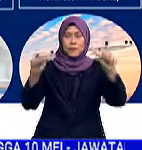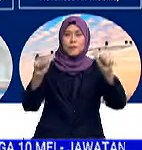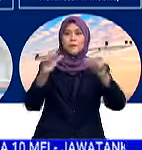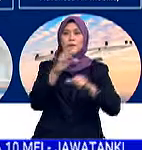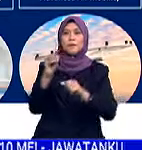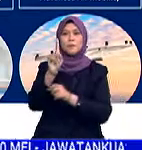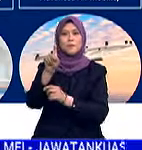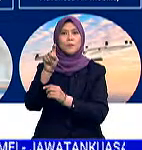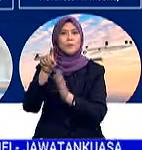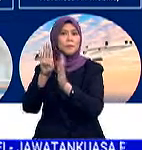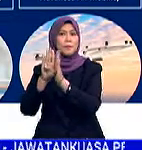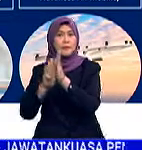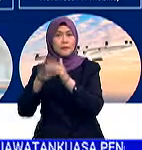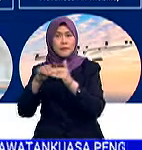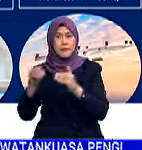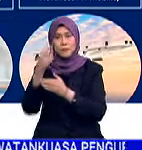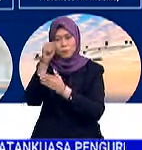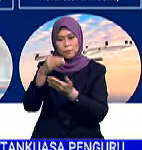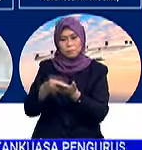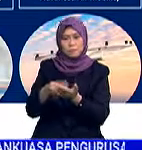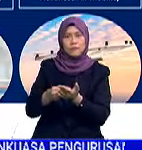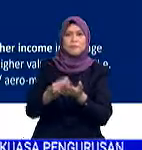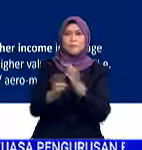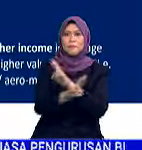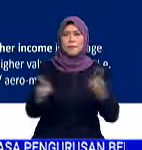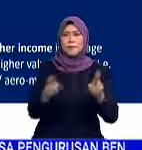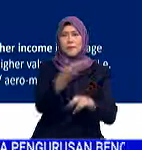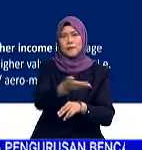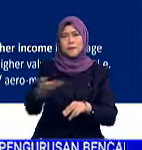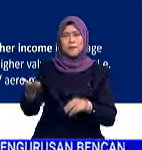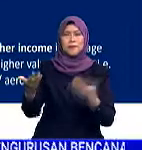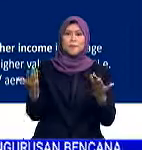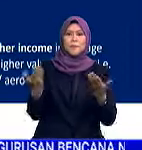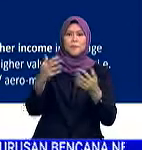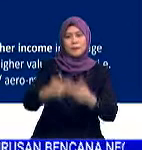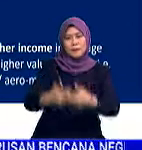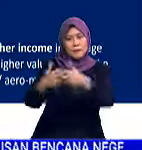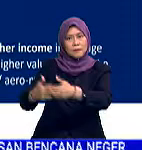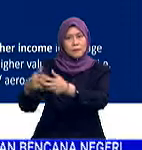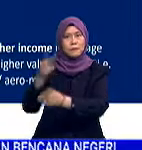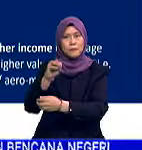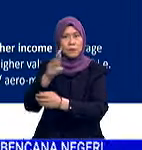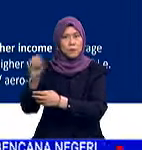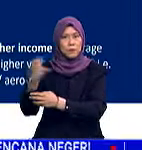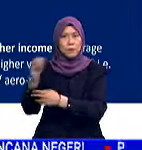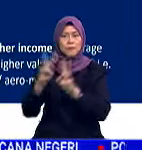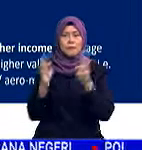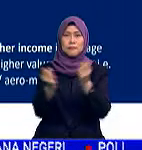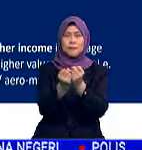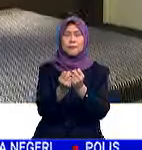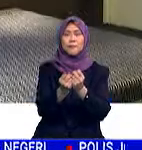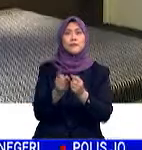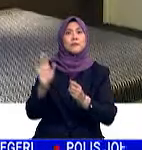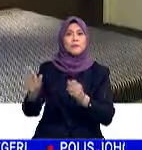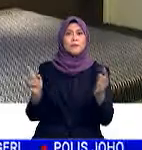manakala bilion di untuk membina fasiliti boleh sewa seperti Hanger kilang mro dan bengkel beliau